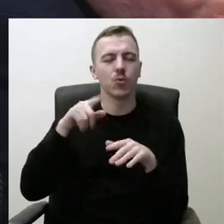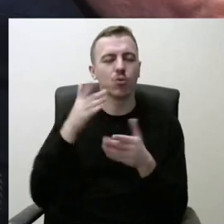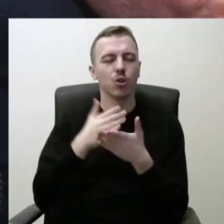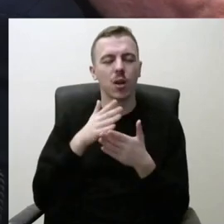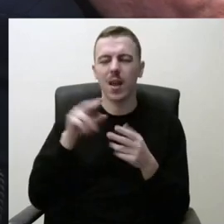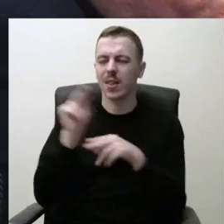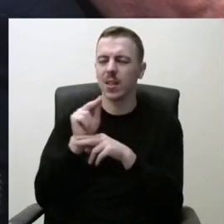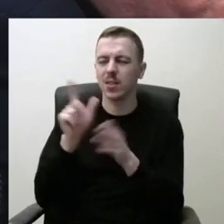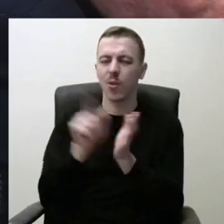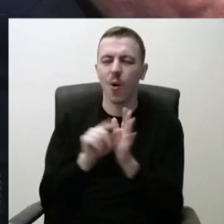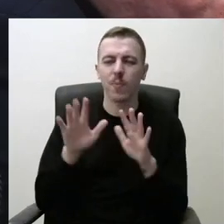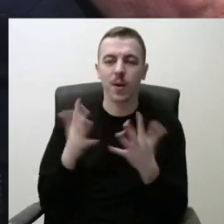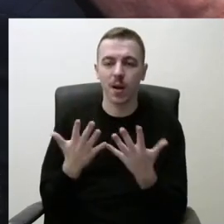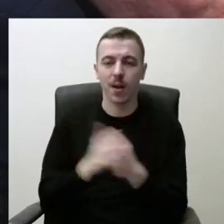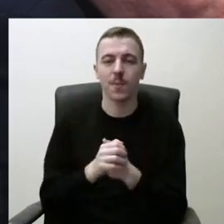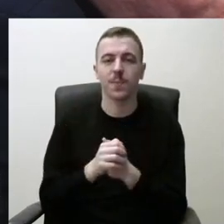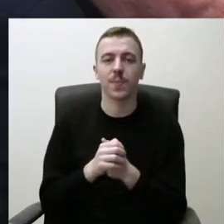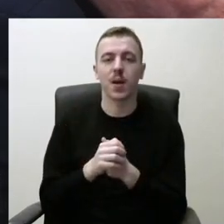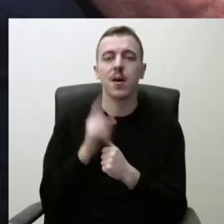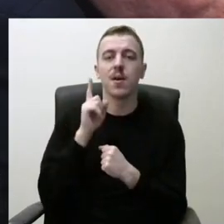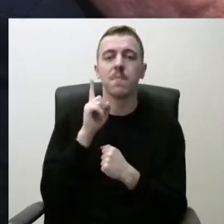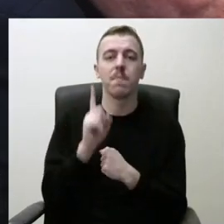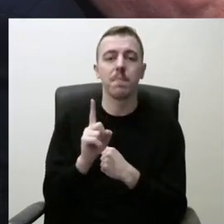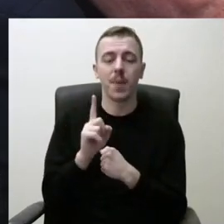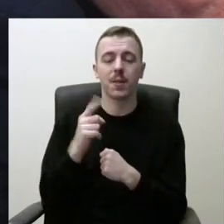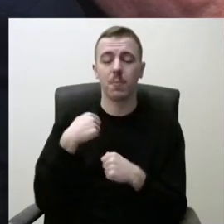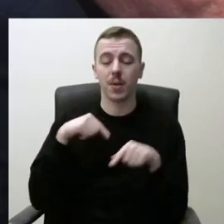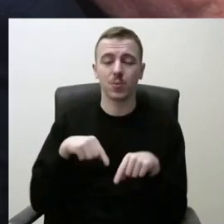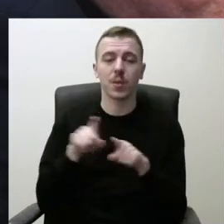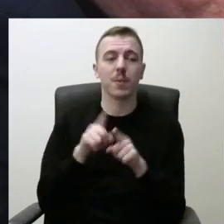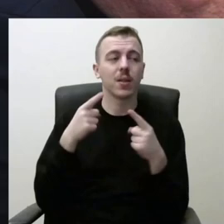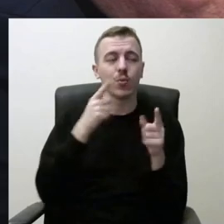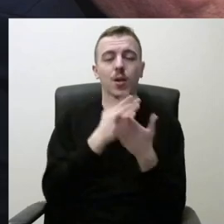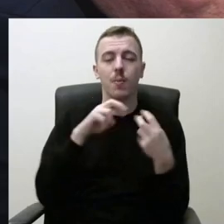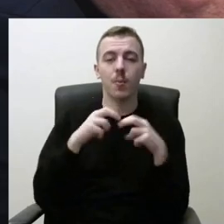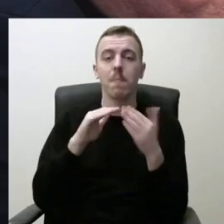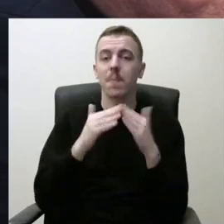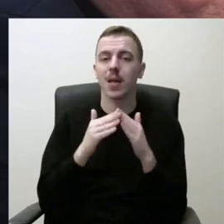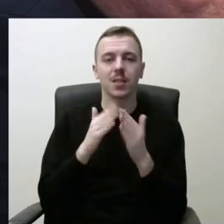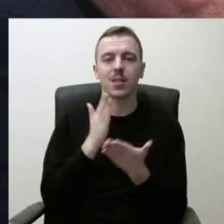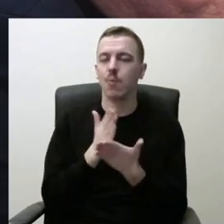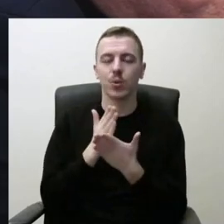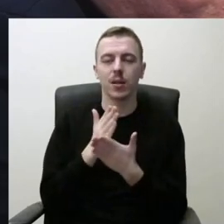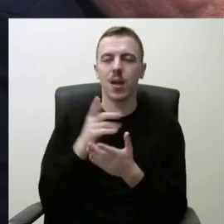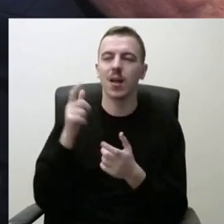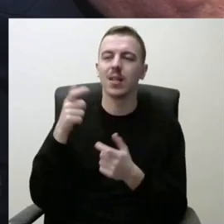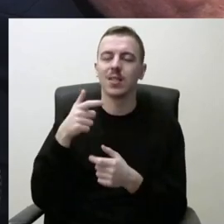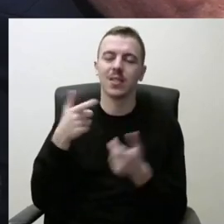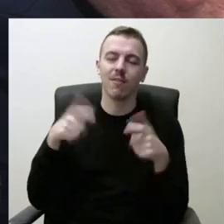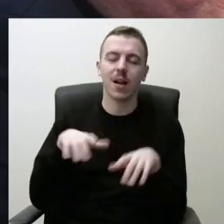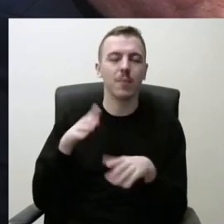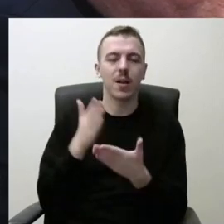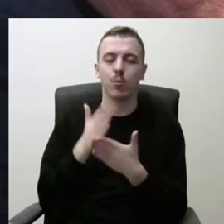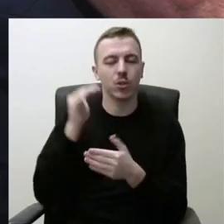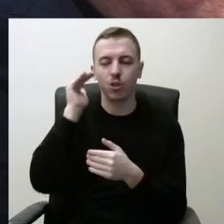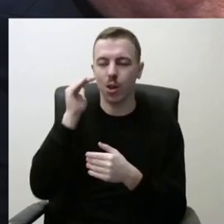taisytina. Tačiau, kaip ir pas mus, taip ir kitur, yra ta problema, kad miestas nebūtinai išklauso bendruomenių. Tačiau turėtų išklausyti,